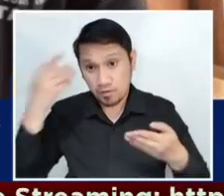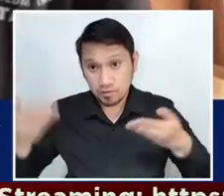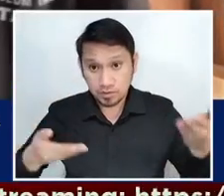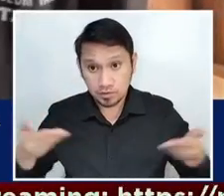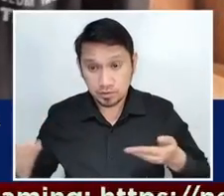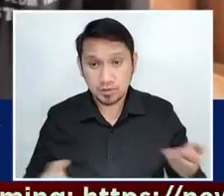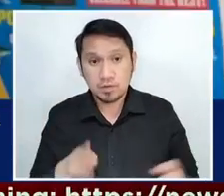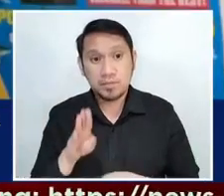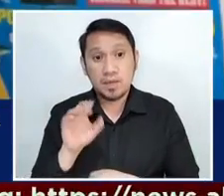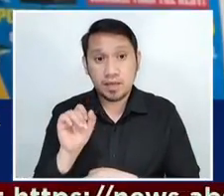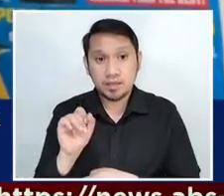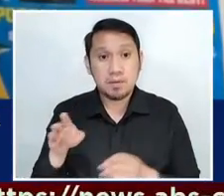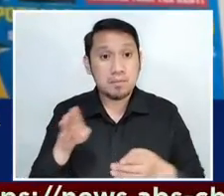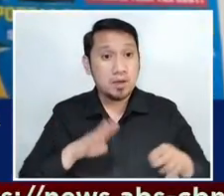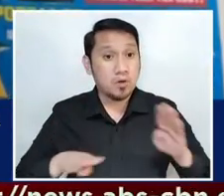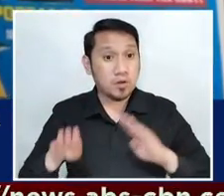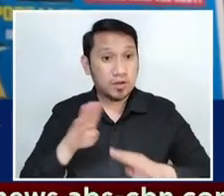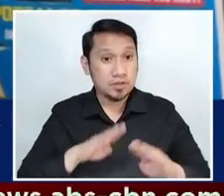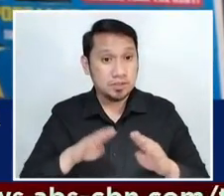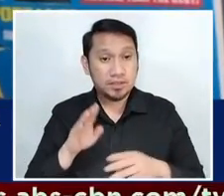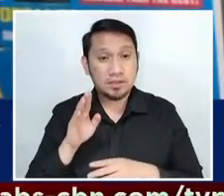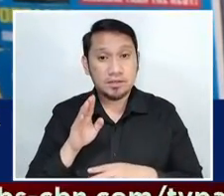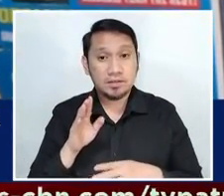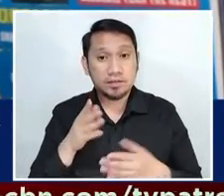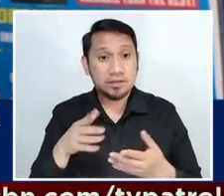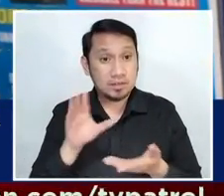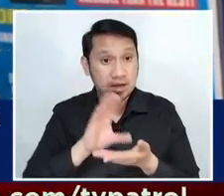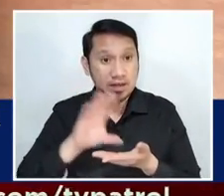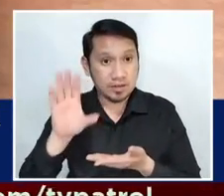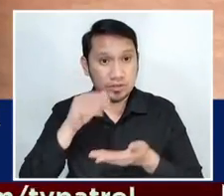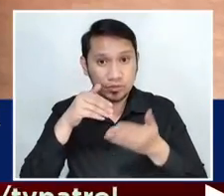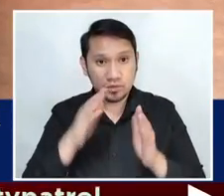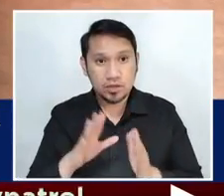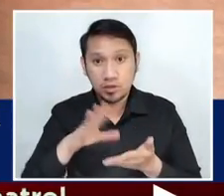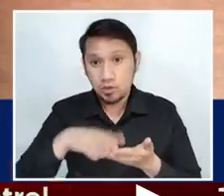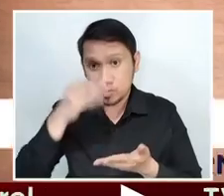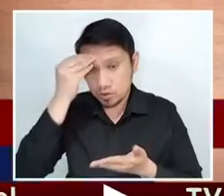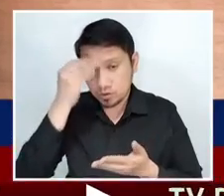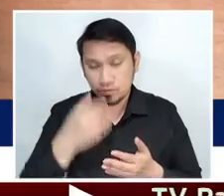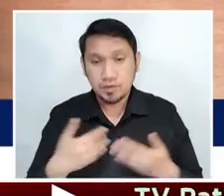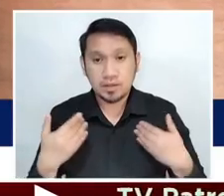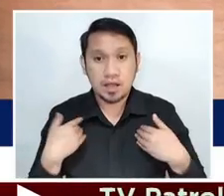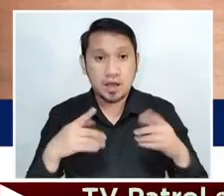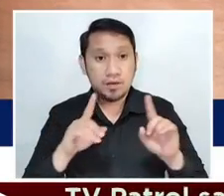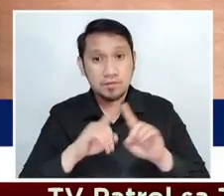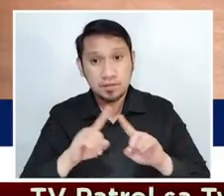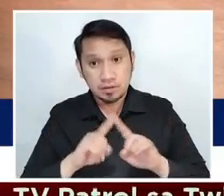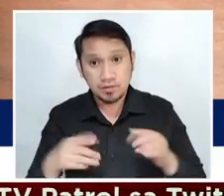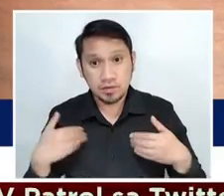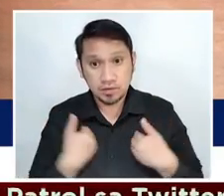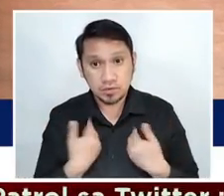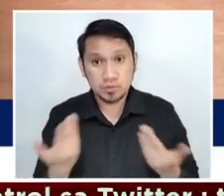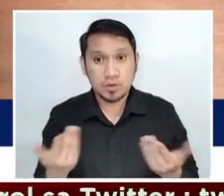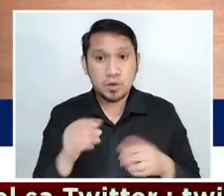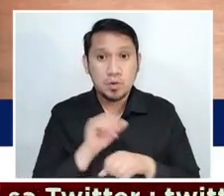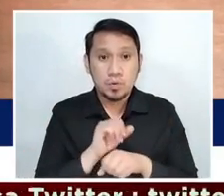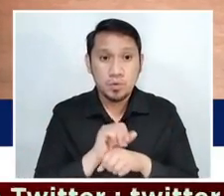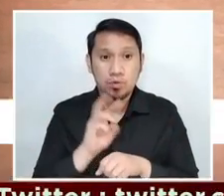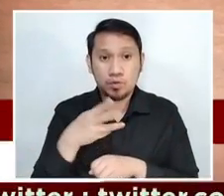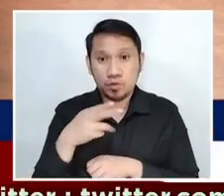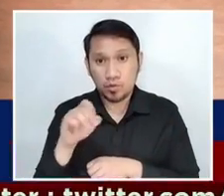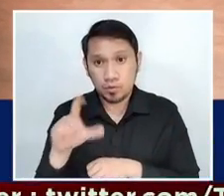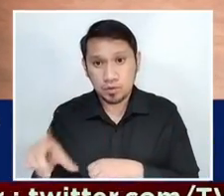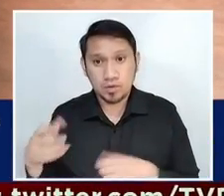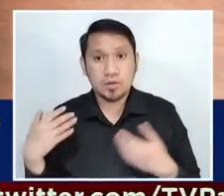Biology interns na matuto ng bagong kaalaman. We can see different specimens. We work on whales, yes, bones,